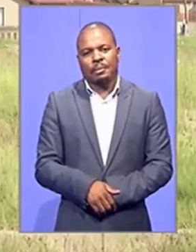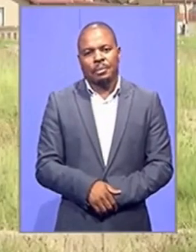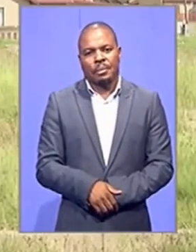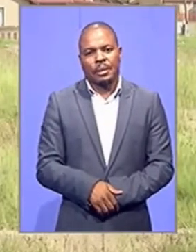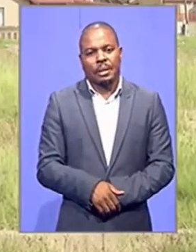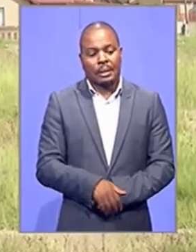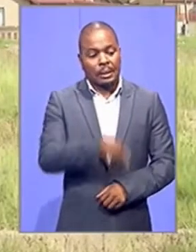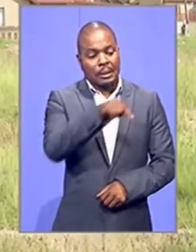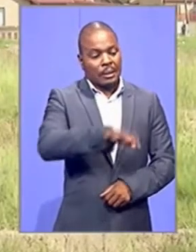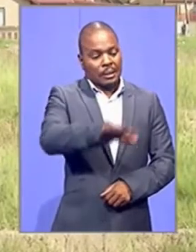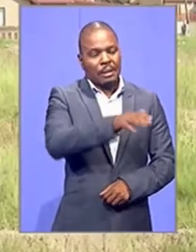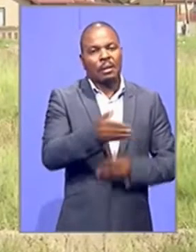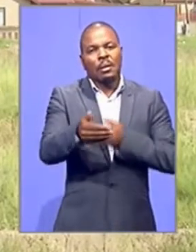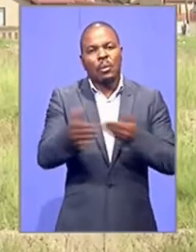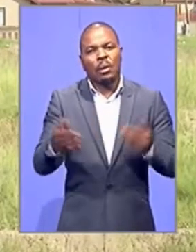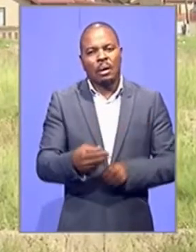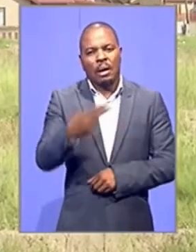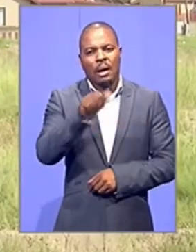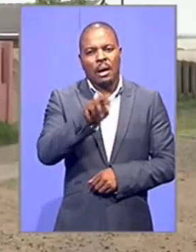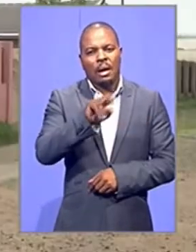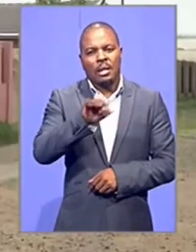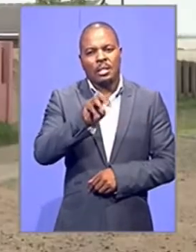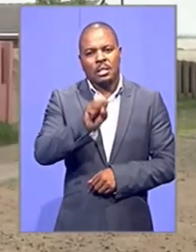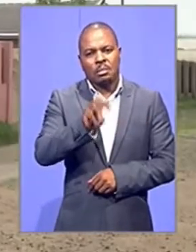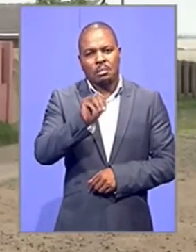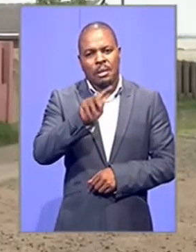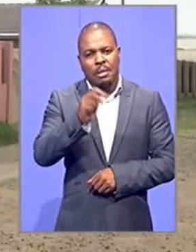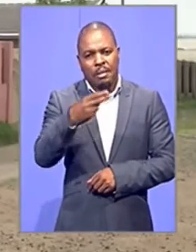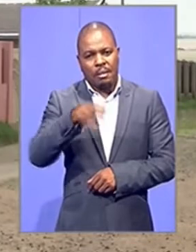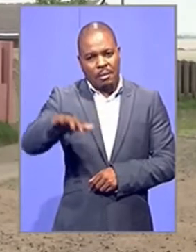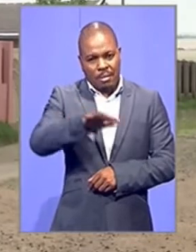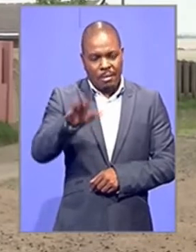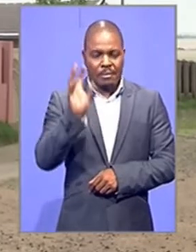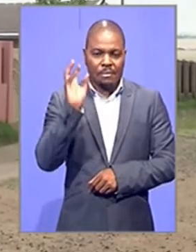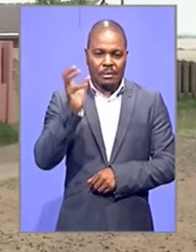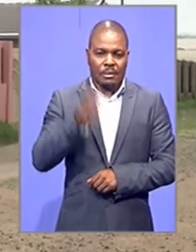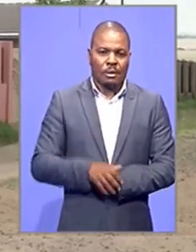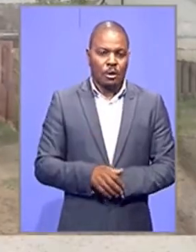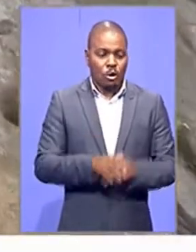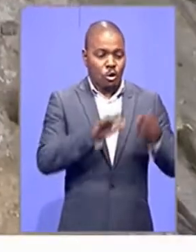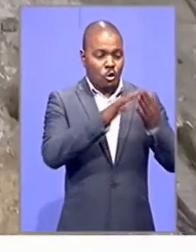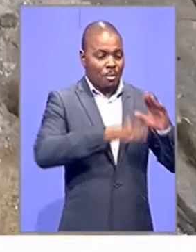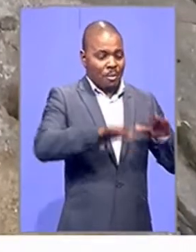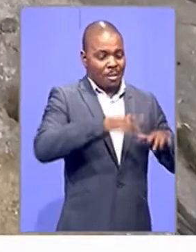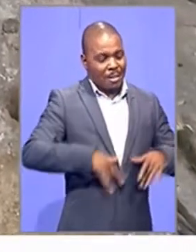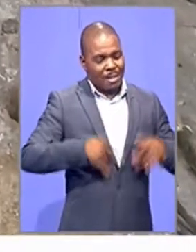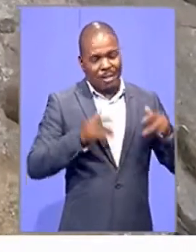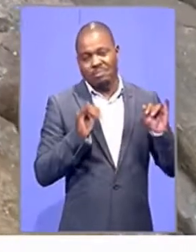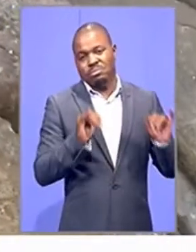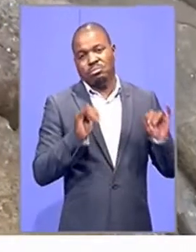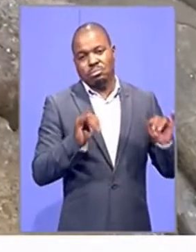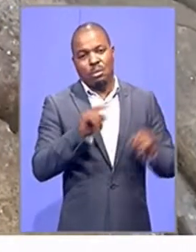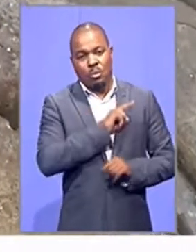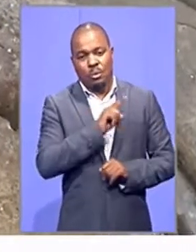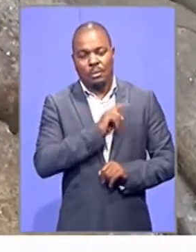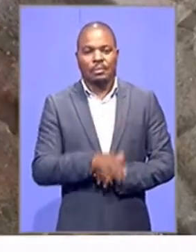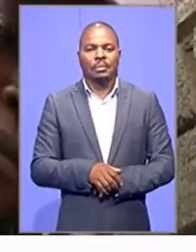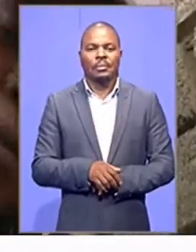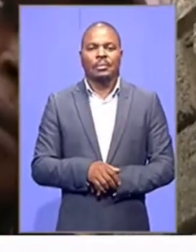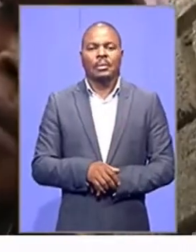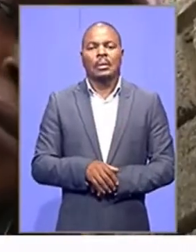Tshiame haufi le Harrismith Free State. Matshelo a baagi ba mono ga monate. Go tloga fa Sedimonthole